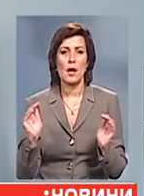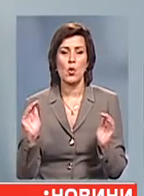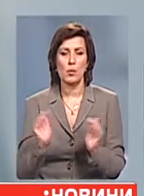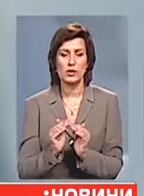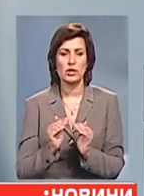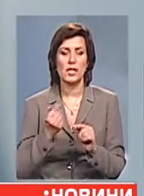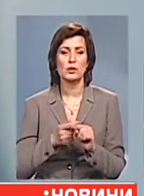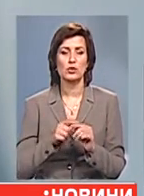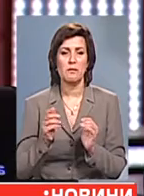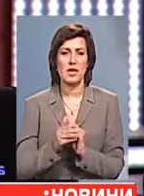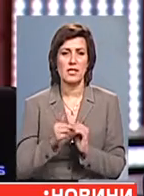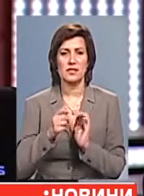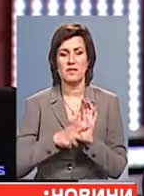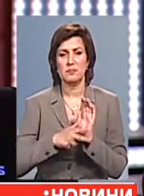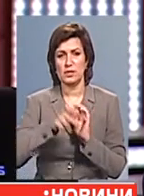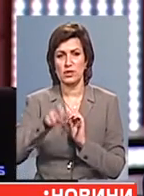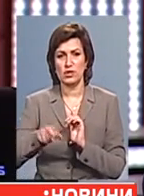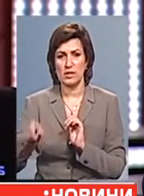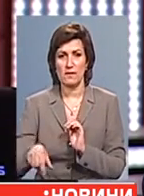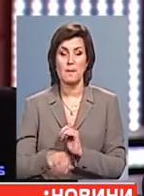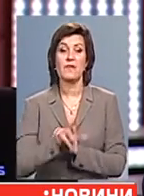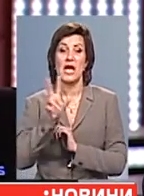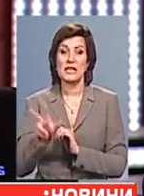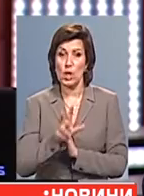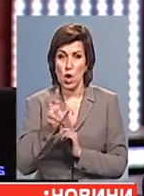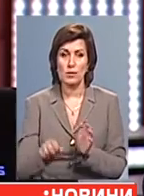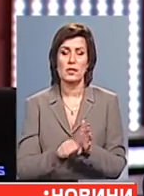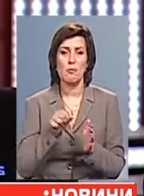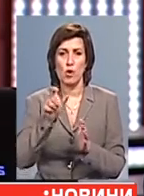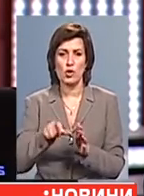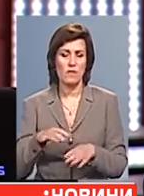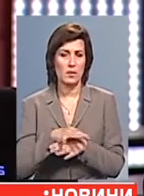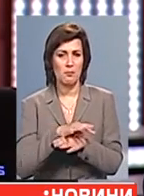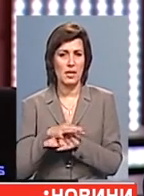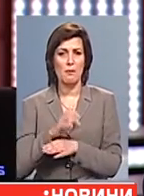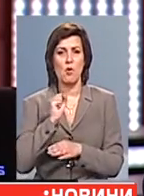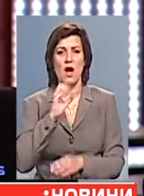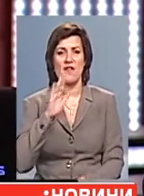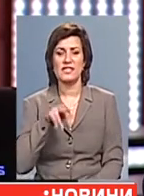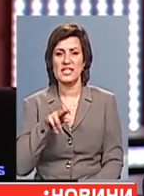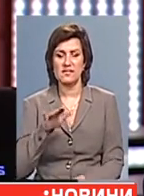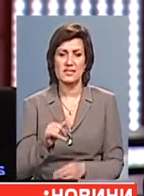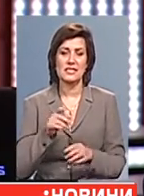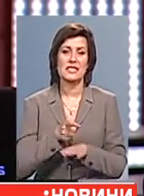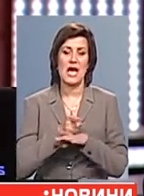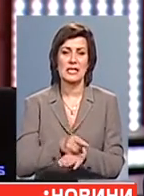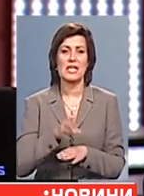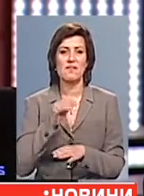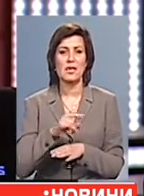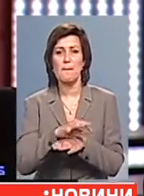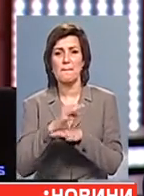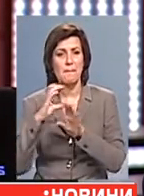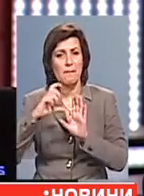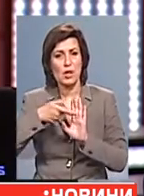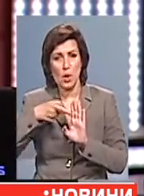человек остается там. Майже три години бойовики били по Авдіївці з танків та мінометів. На вулиці Леніна поранено пенсіонера. Про